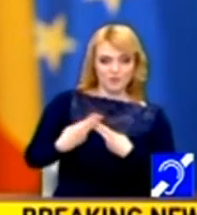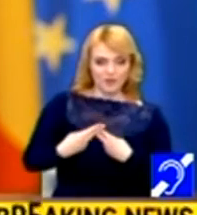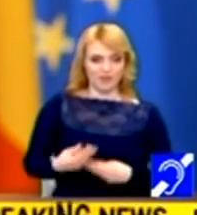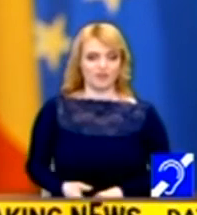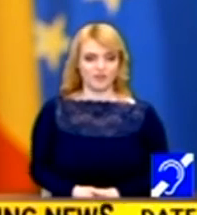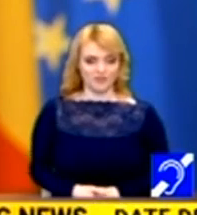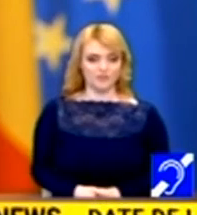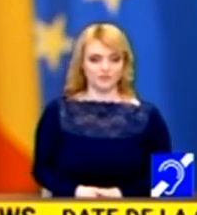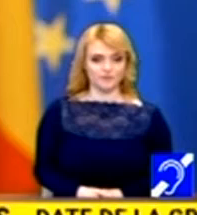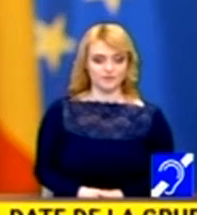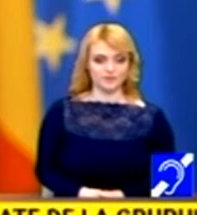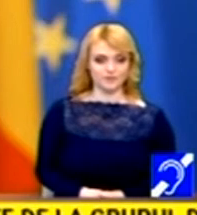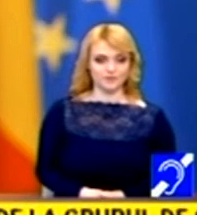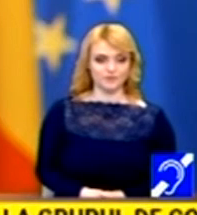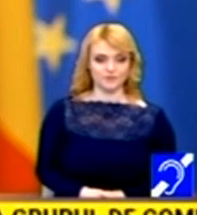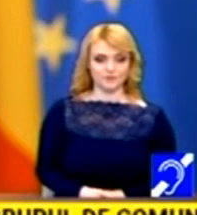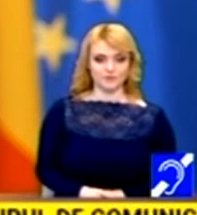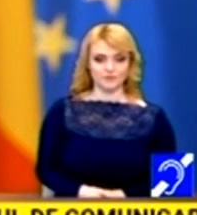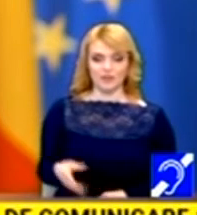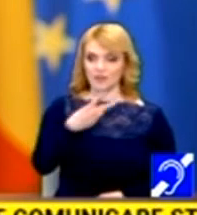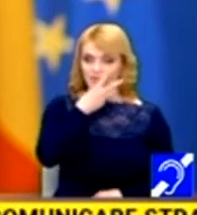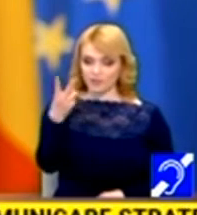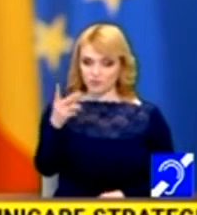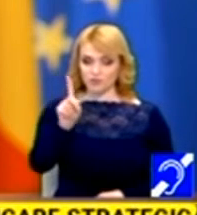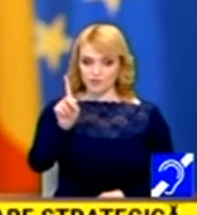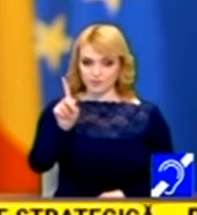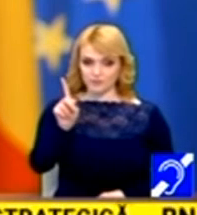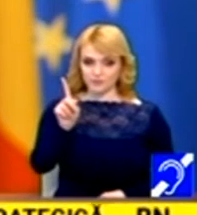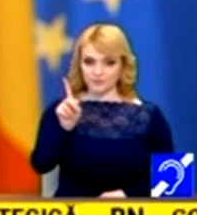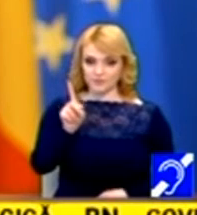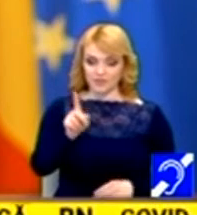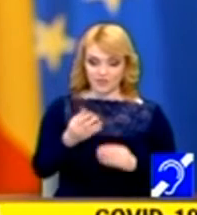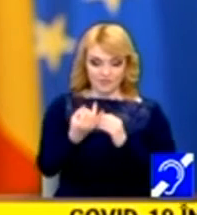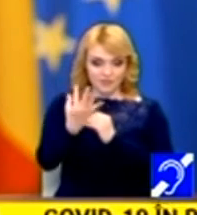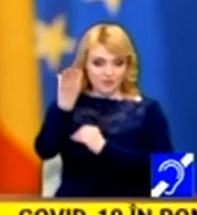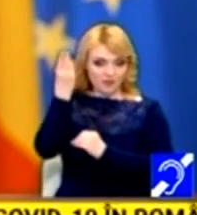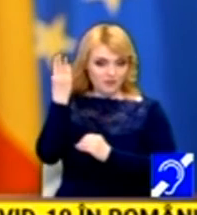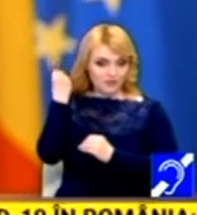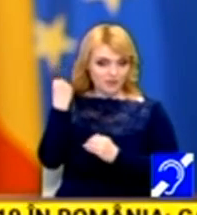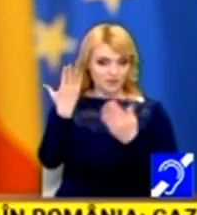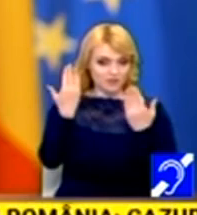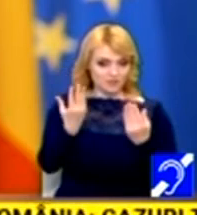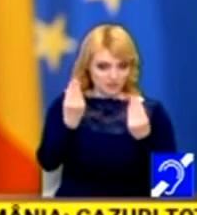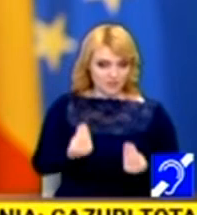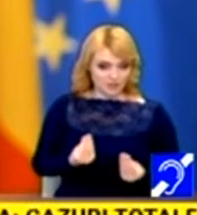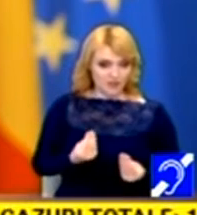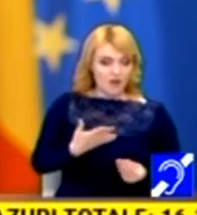le aveam la dispoziție. Am văzut de altfel chiar zilele trecute, cu